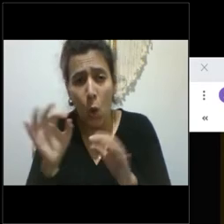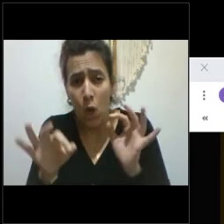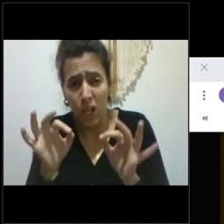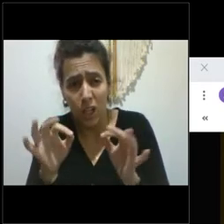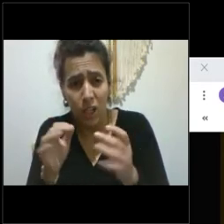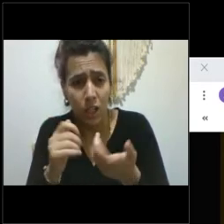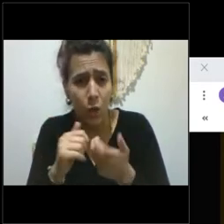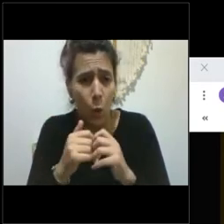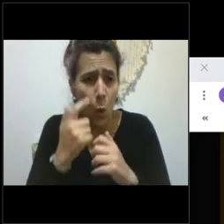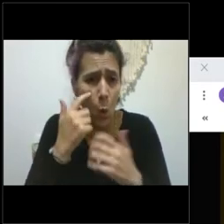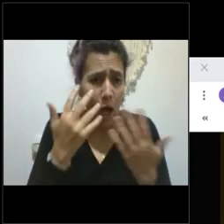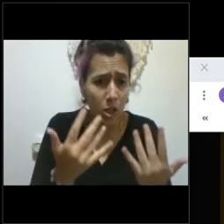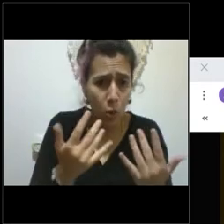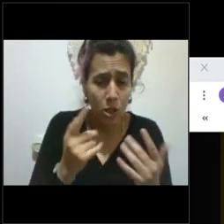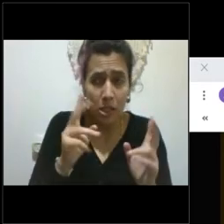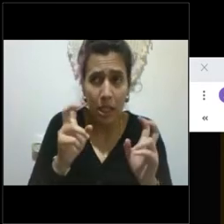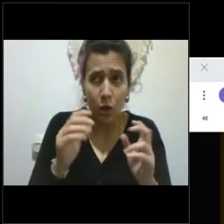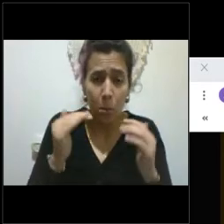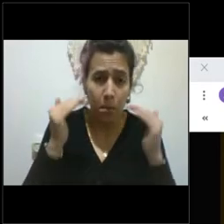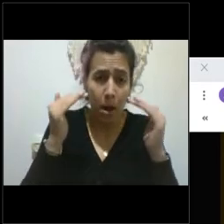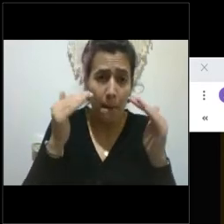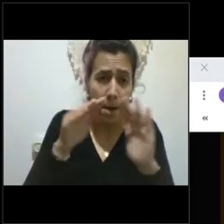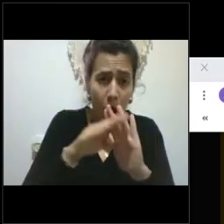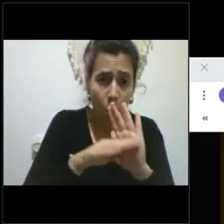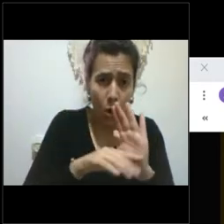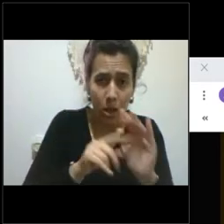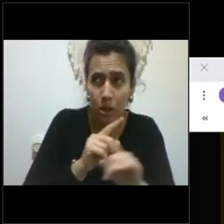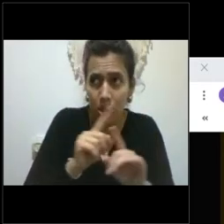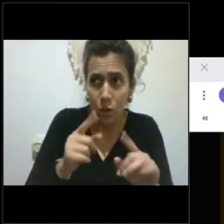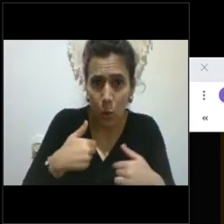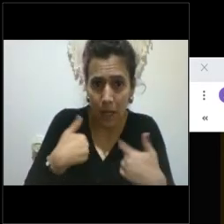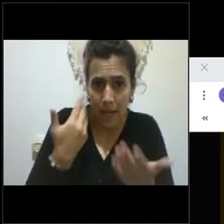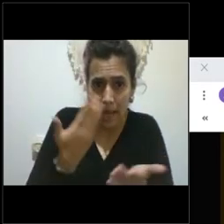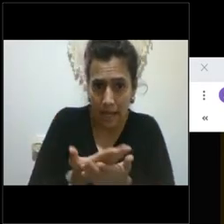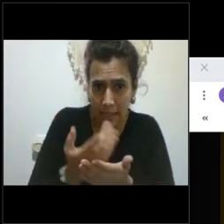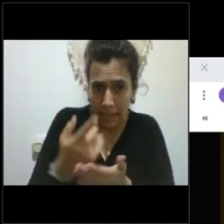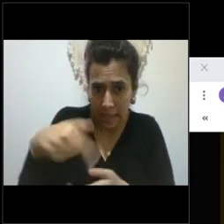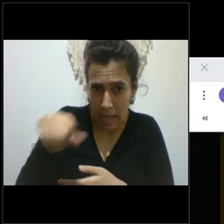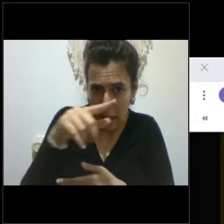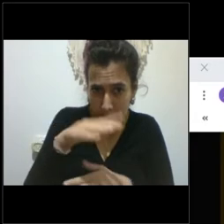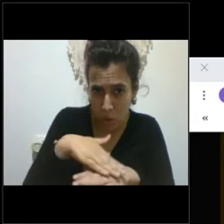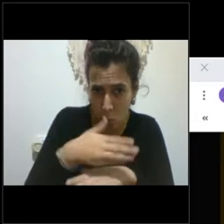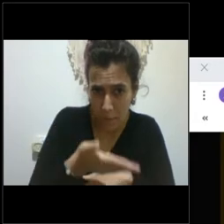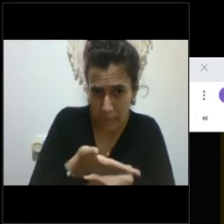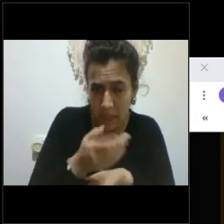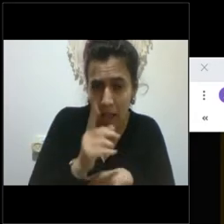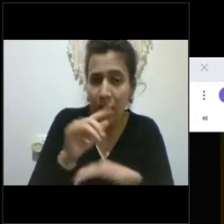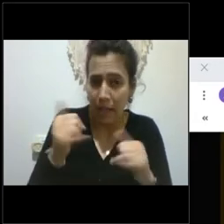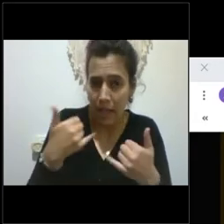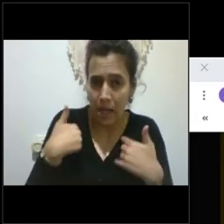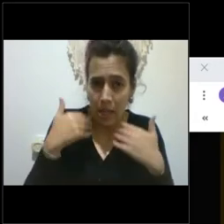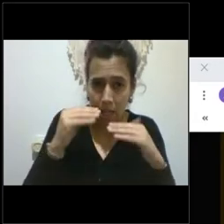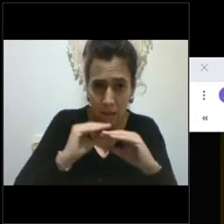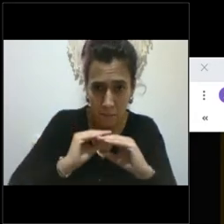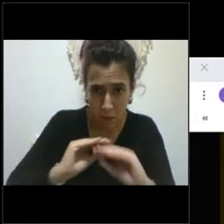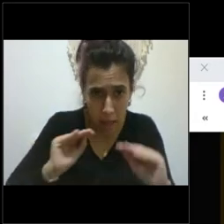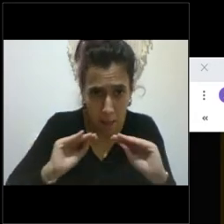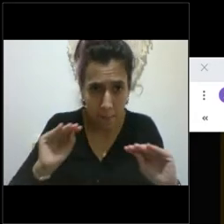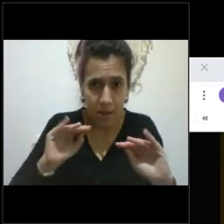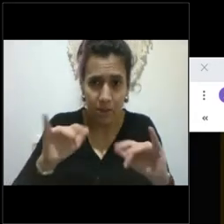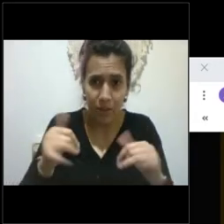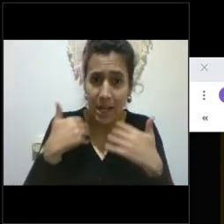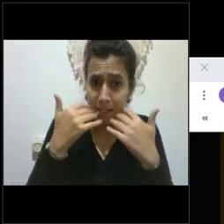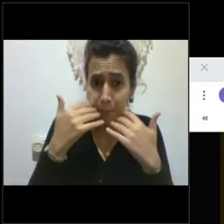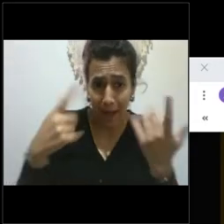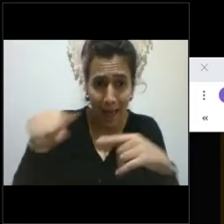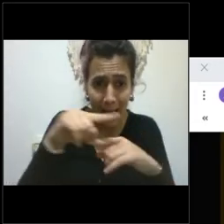החוקית אסור לי לייעץ לכם בתחומים האלה, אבל אני כן אלמד ואני כן אספר לכם מה אני עושה, ואתם